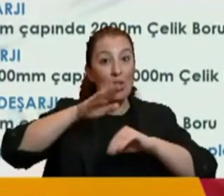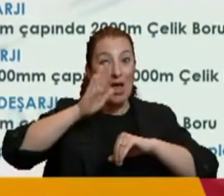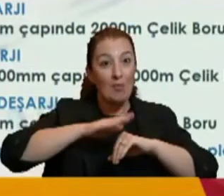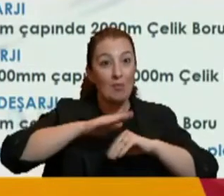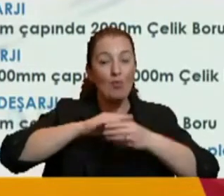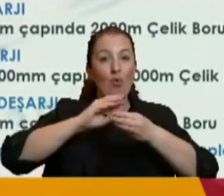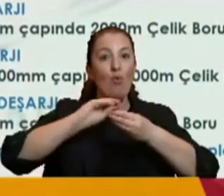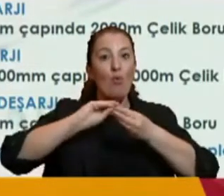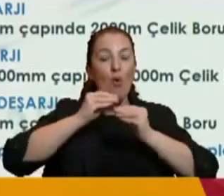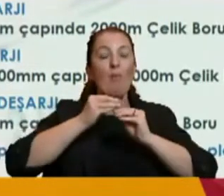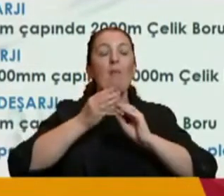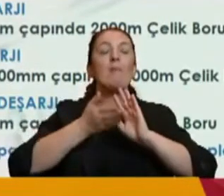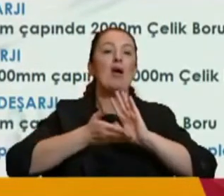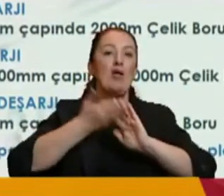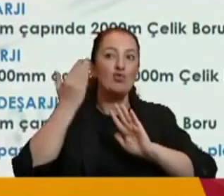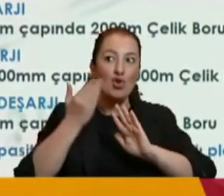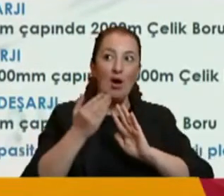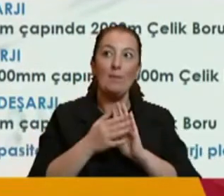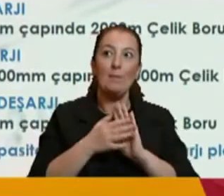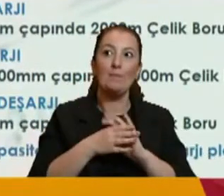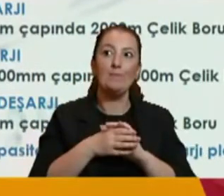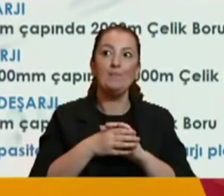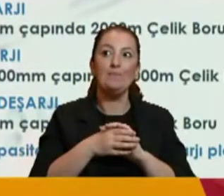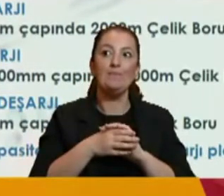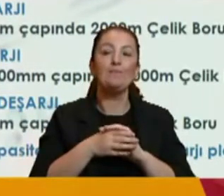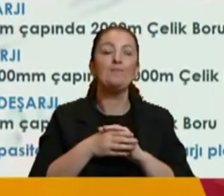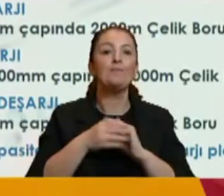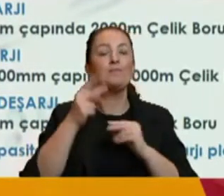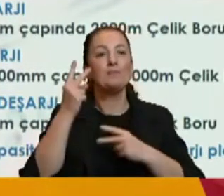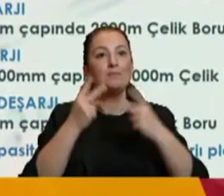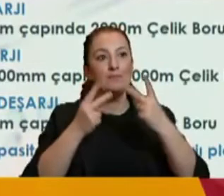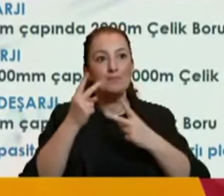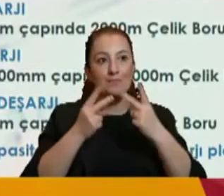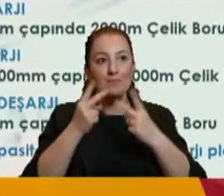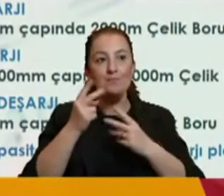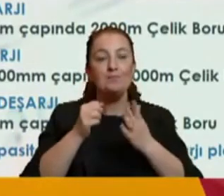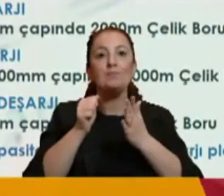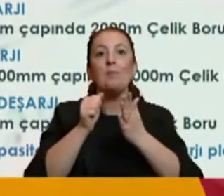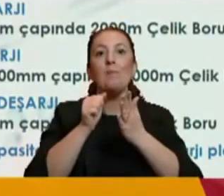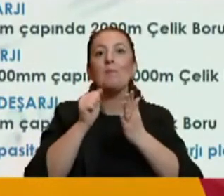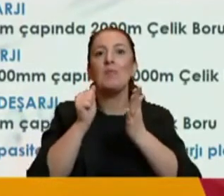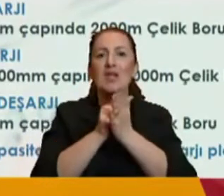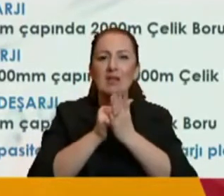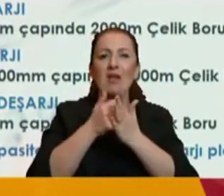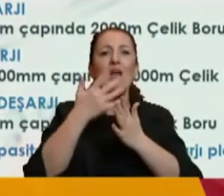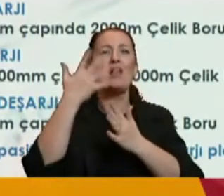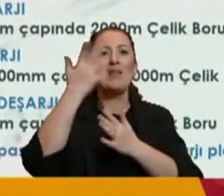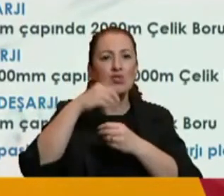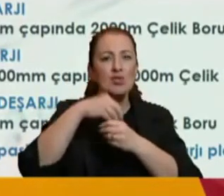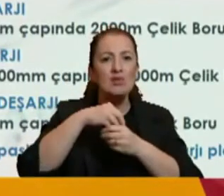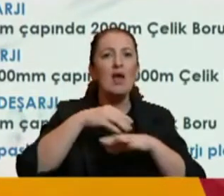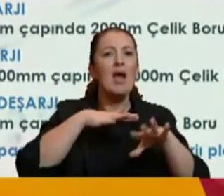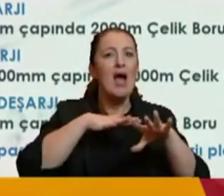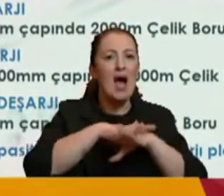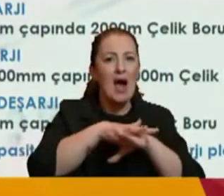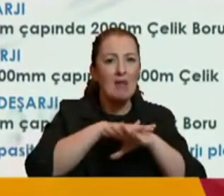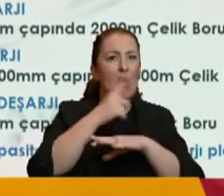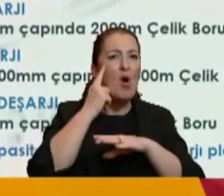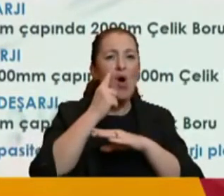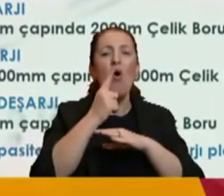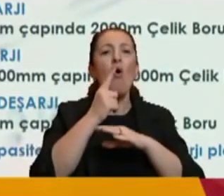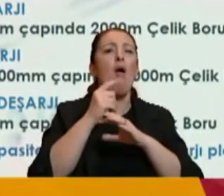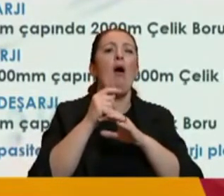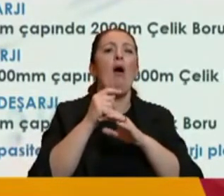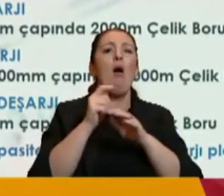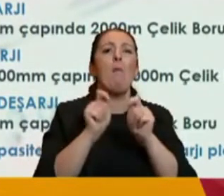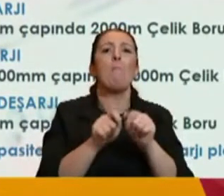sorun kalmayacak bak zaman zaman basında kamuoyunda arıtma tesisini devre dışı bıraktılar